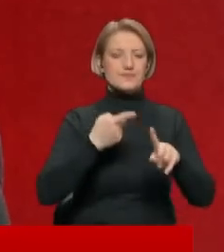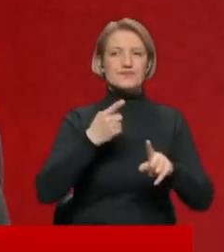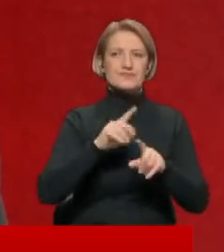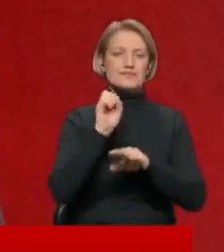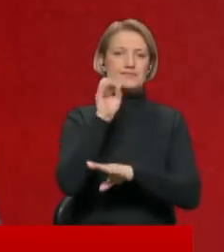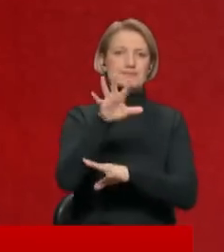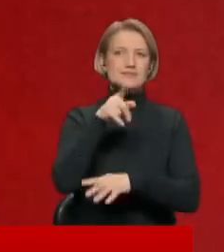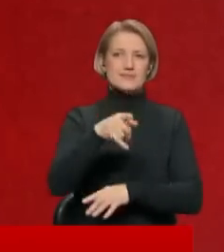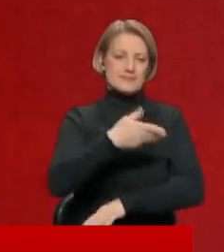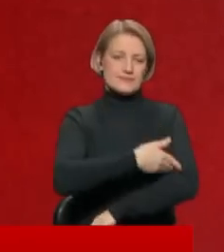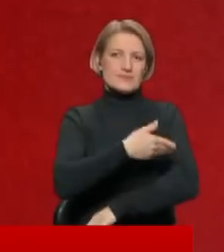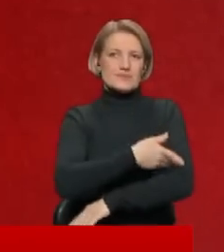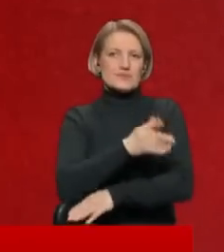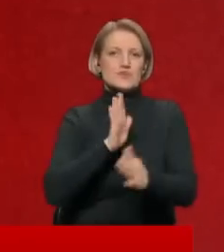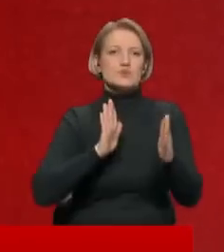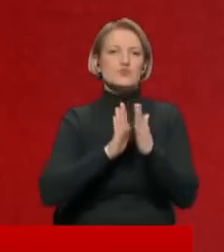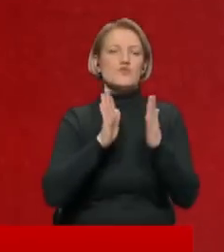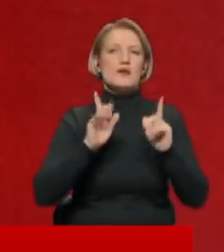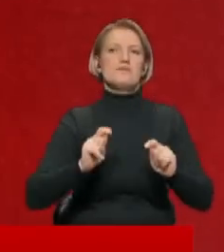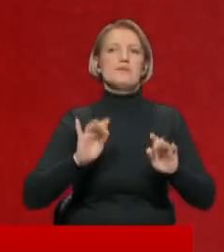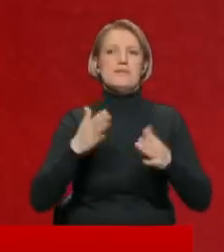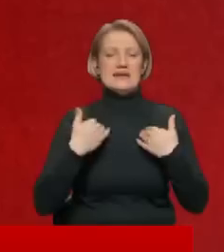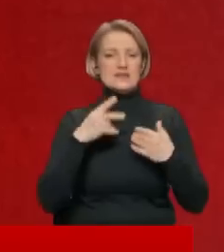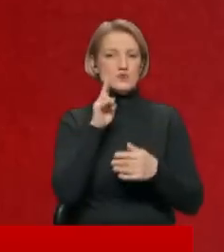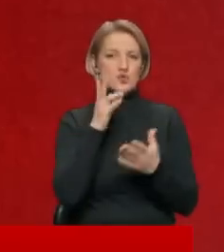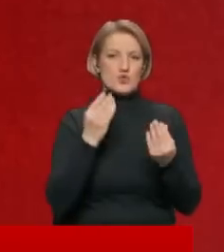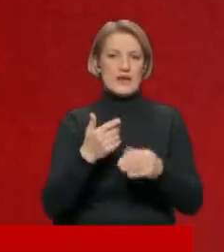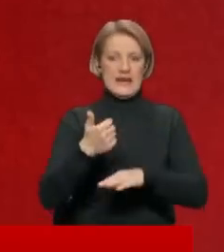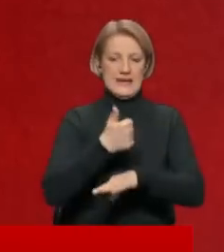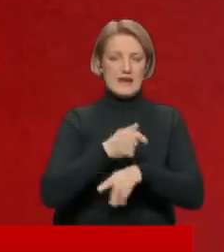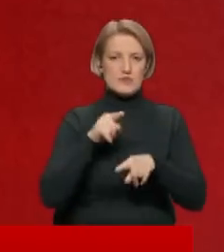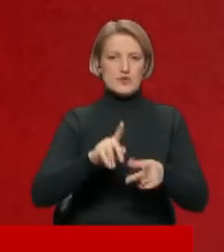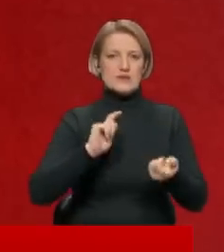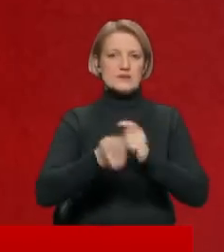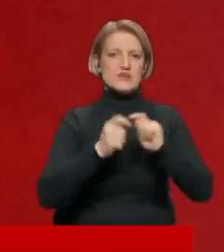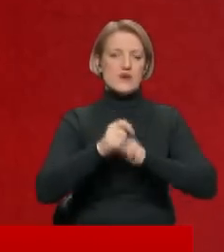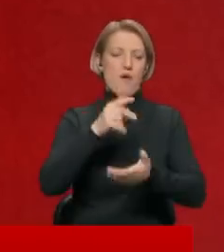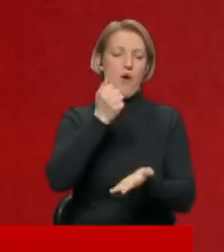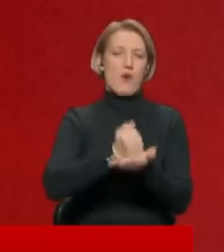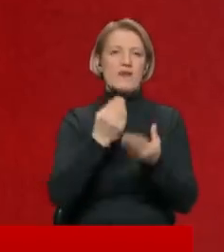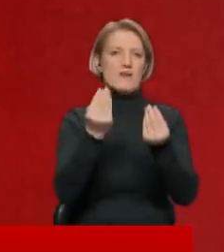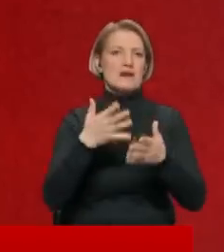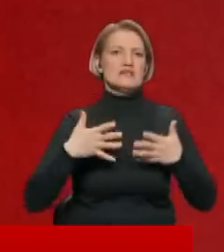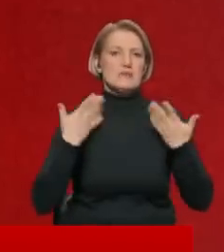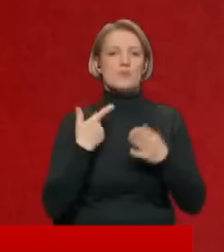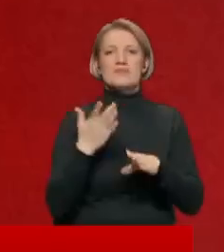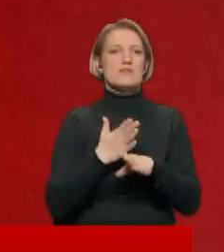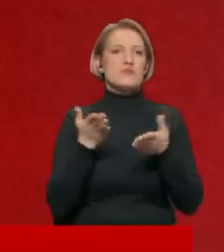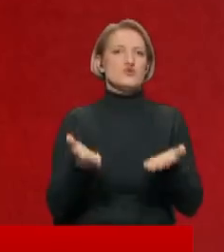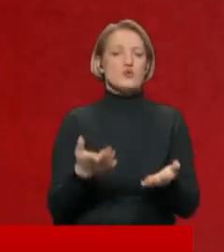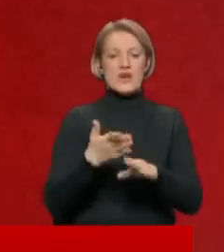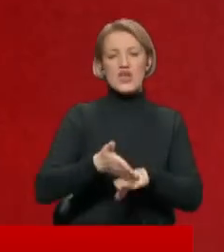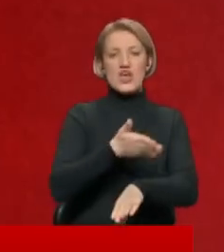projeksiyon hizmet edecek şekilde muhalefet davranmamalı Biz netice itibariyle iktidarın bu tür değişikliğine onay vermek istemeyiz sebebi de şu